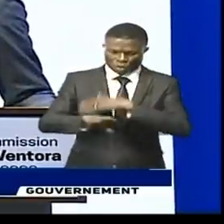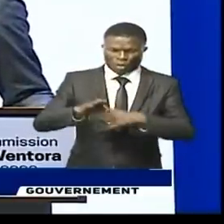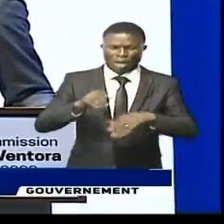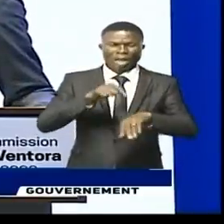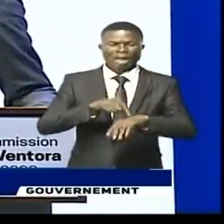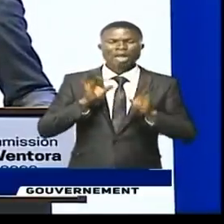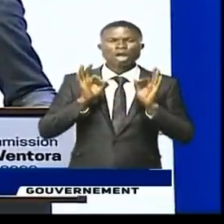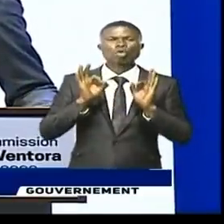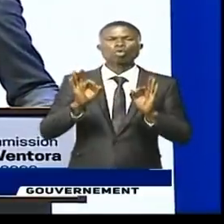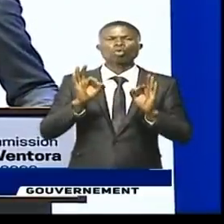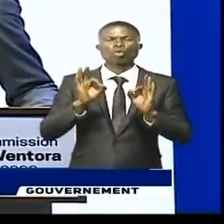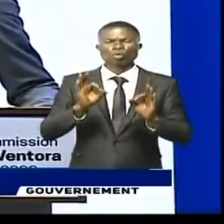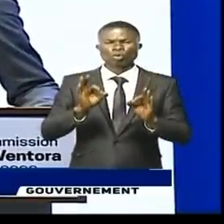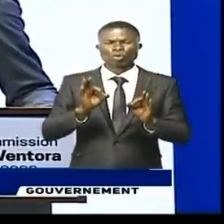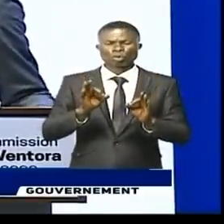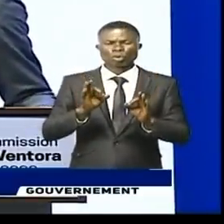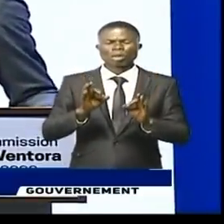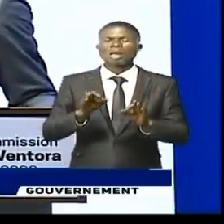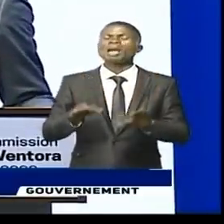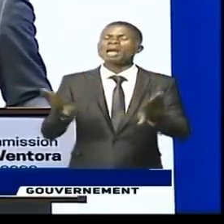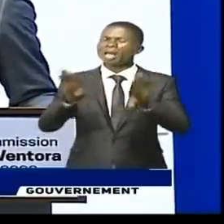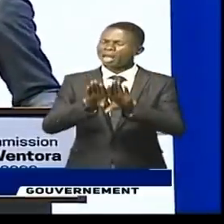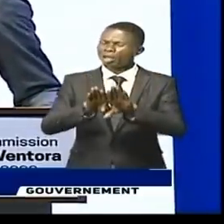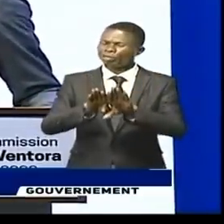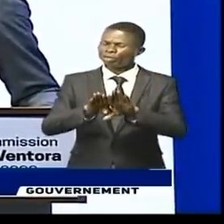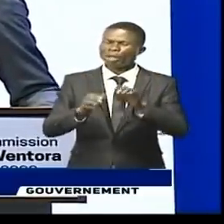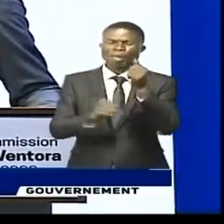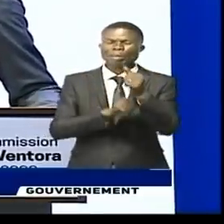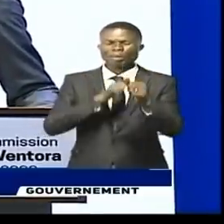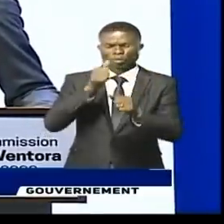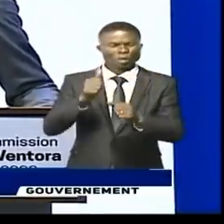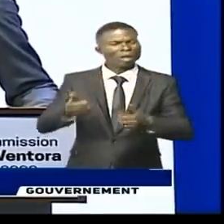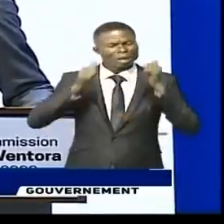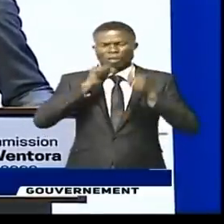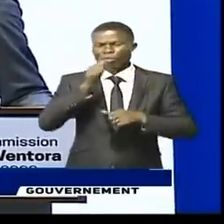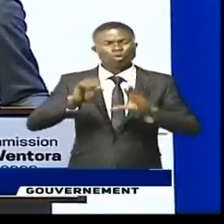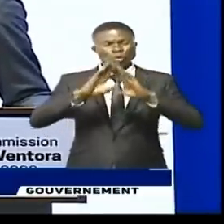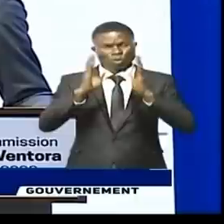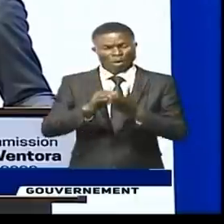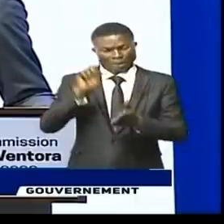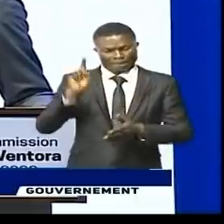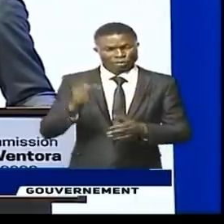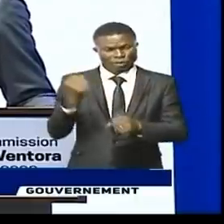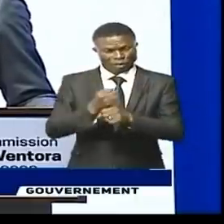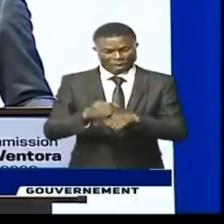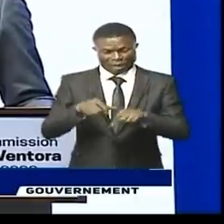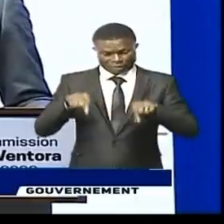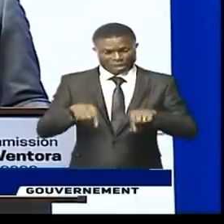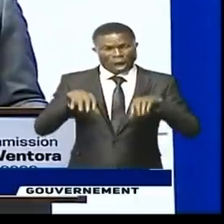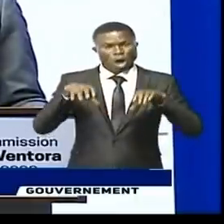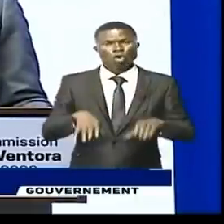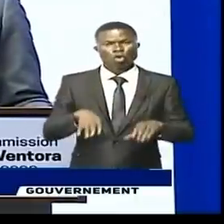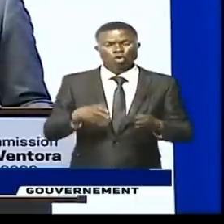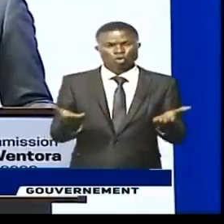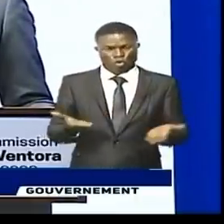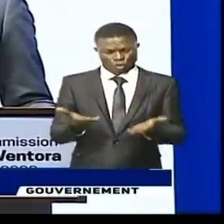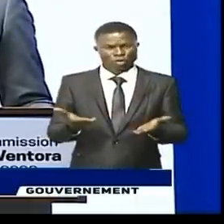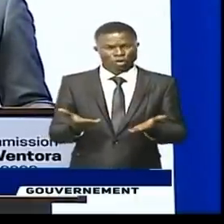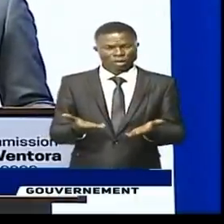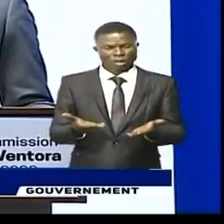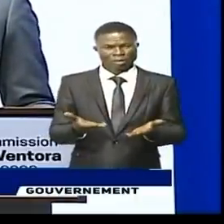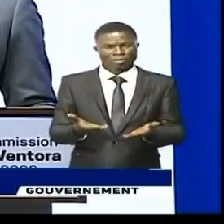mais il ne ferme la porte justement à personne en disant voilà si vous voulez vous acceptez que vous avez